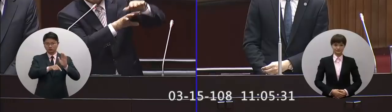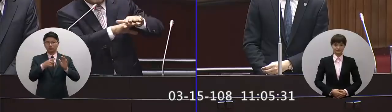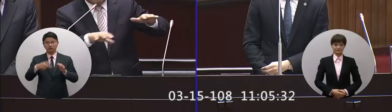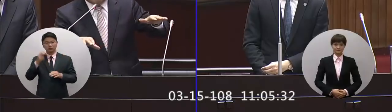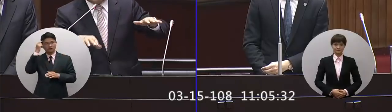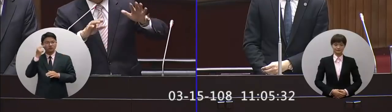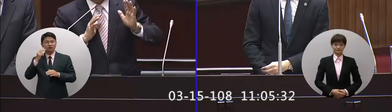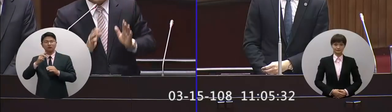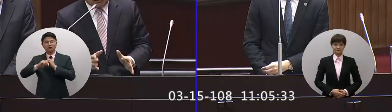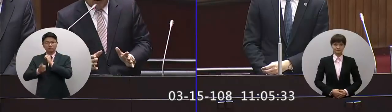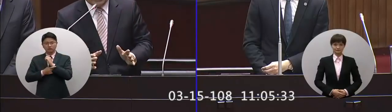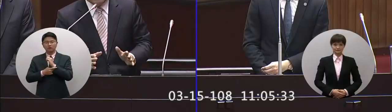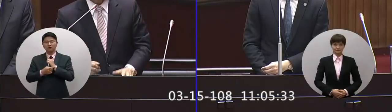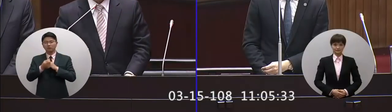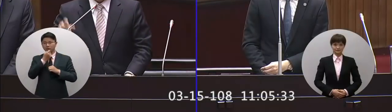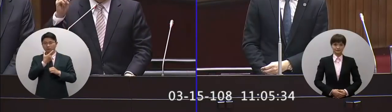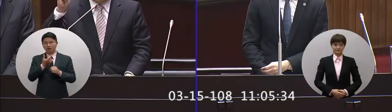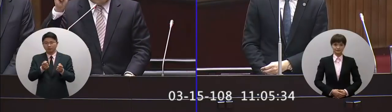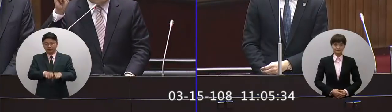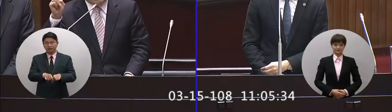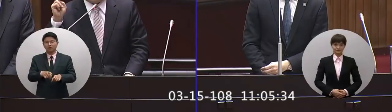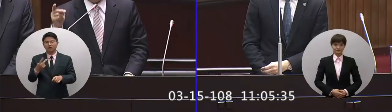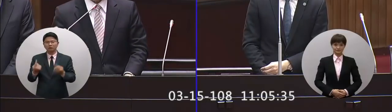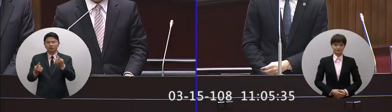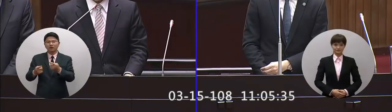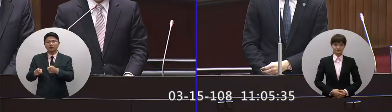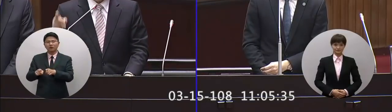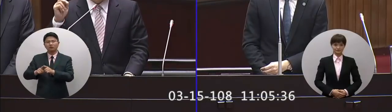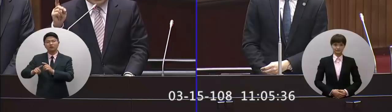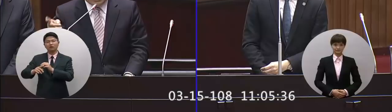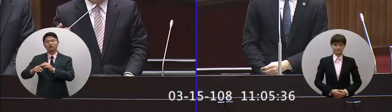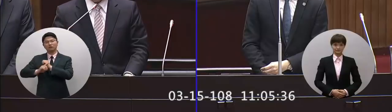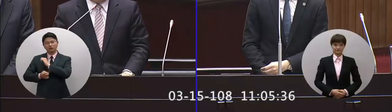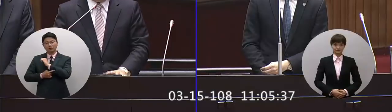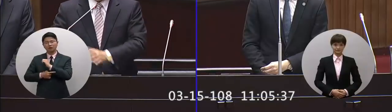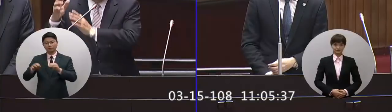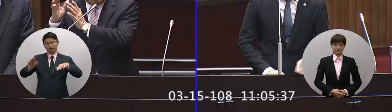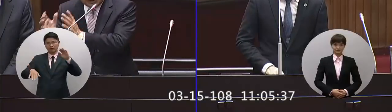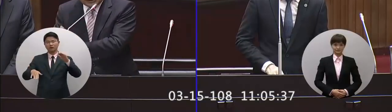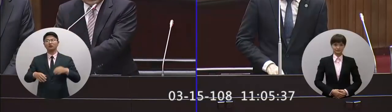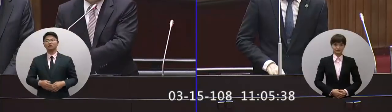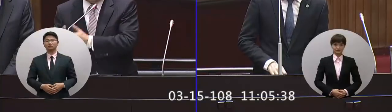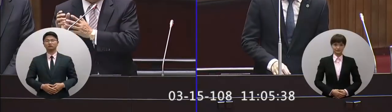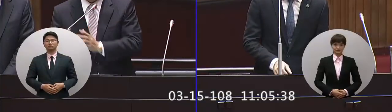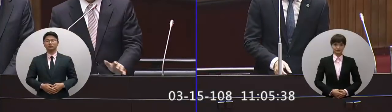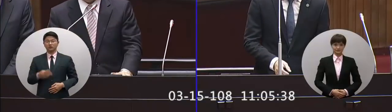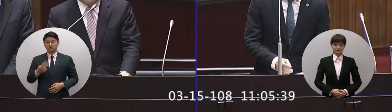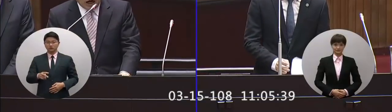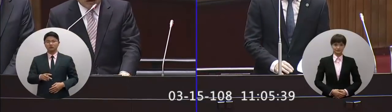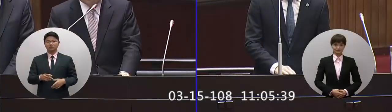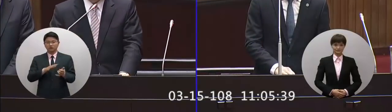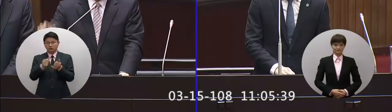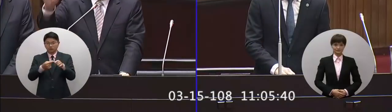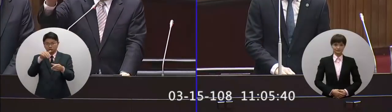效率，比法律的层次较悬。啊，佮另外有两个公道，这两个公道民意直接表